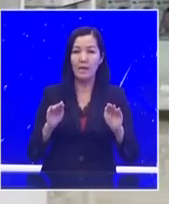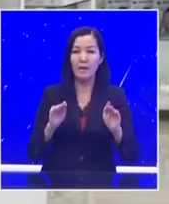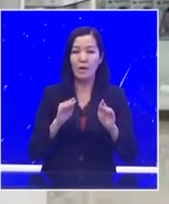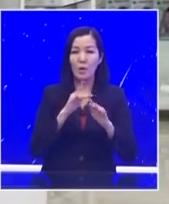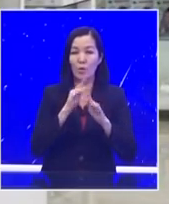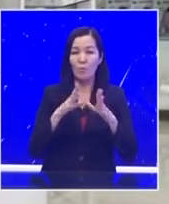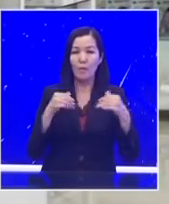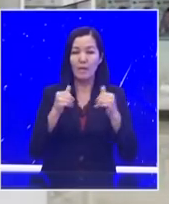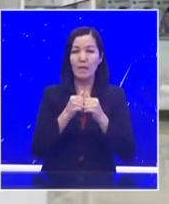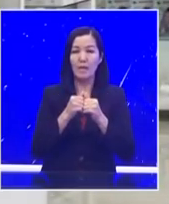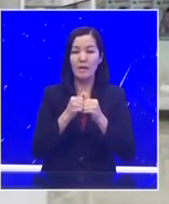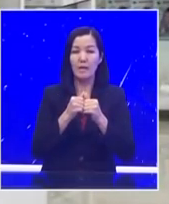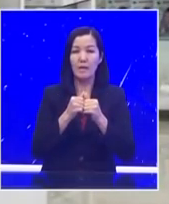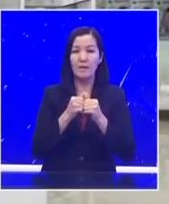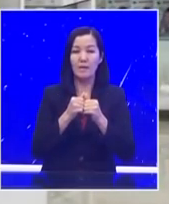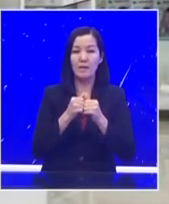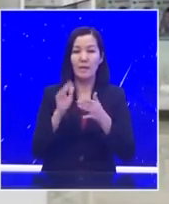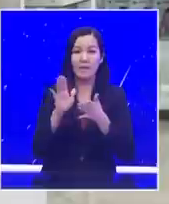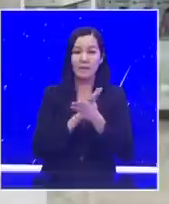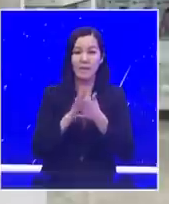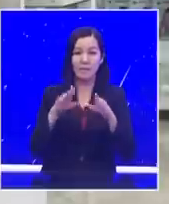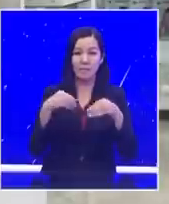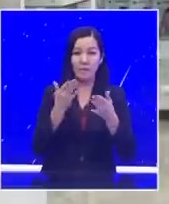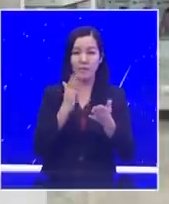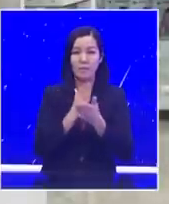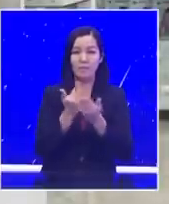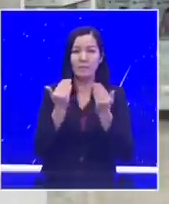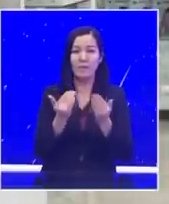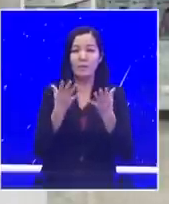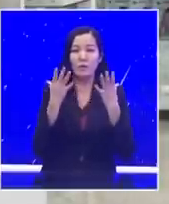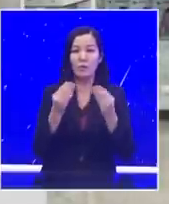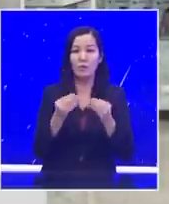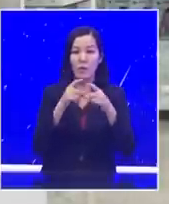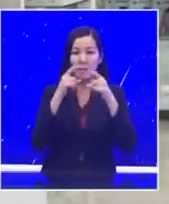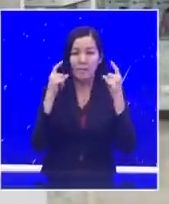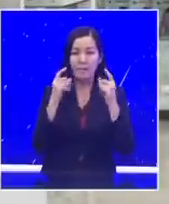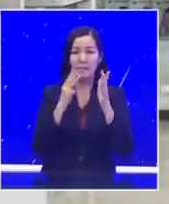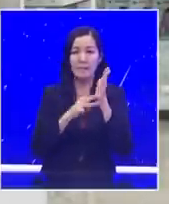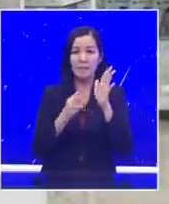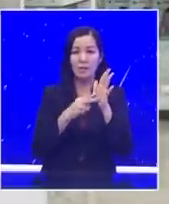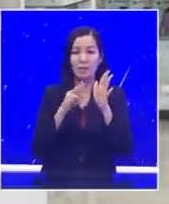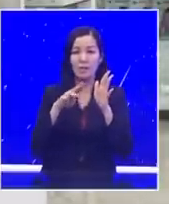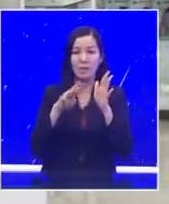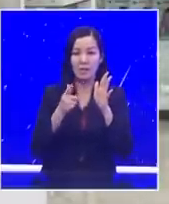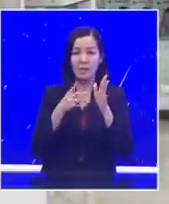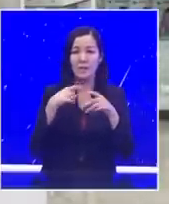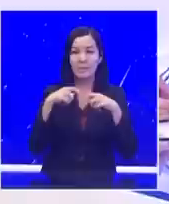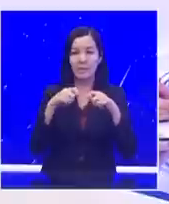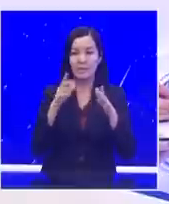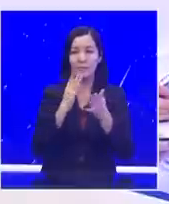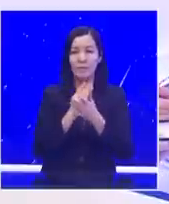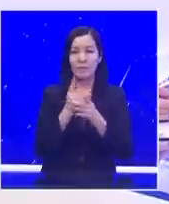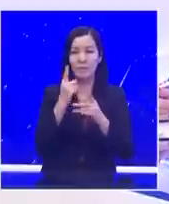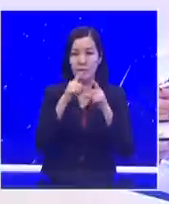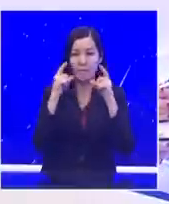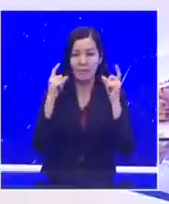көп отбасы адамдарға маска тегін таратып жатырмыз. Қазіргі таңда біздің масканың бағасы 87 теңгеден болады. Бір